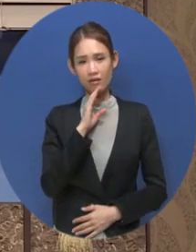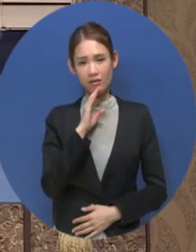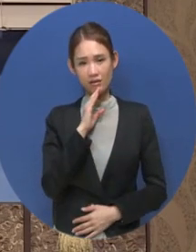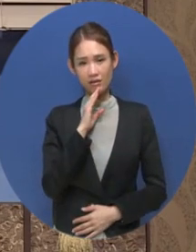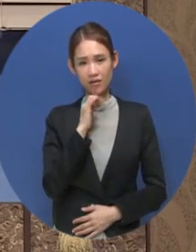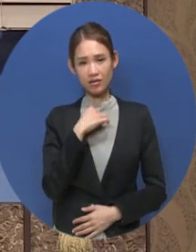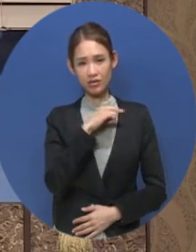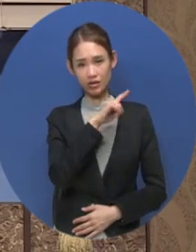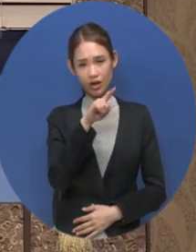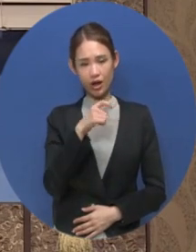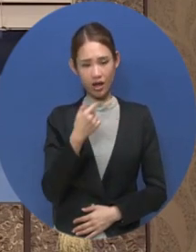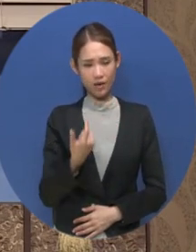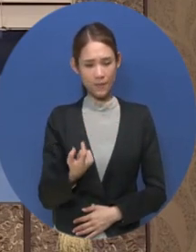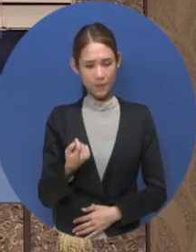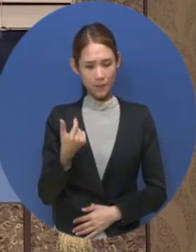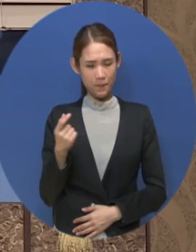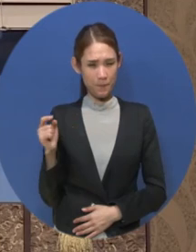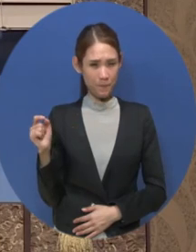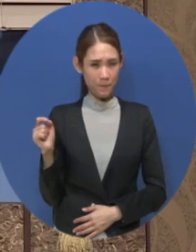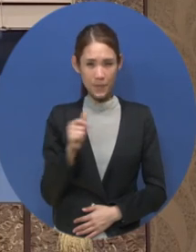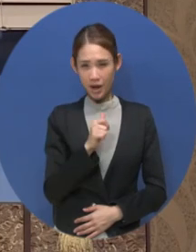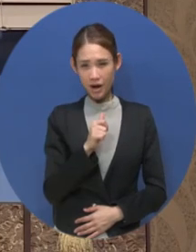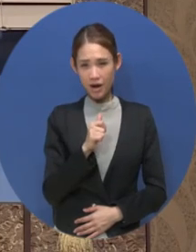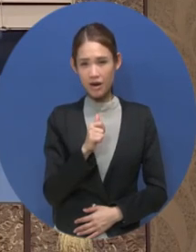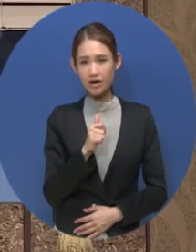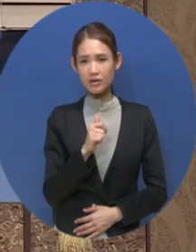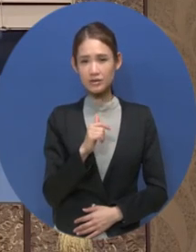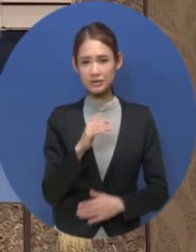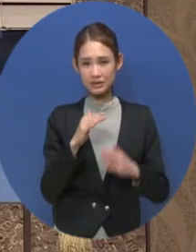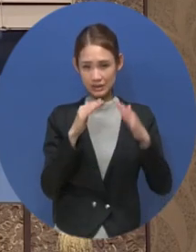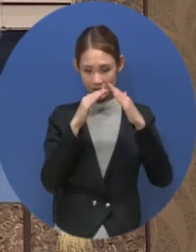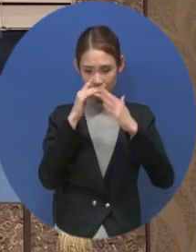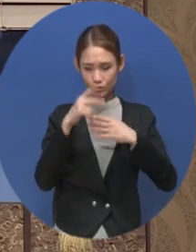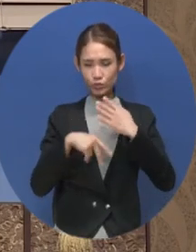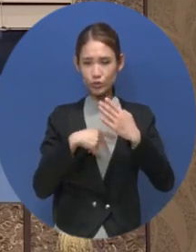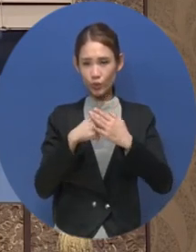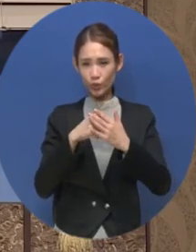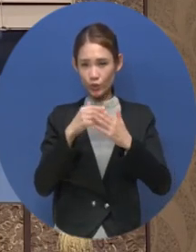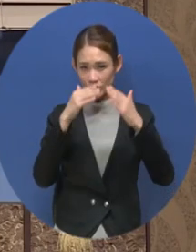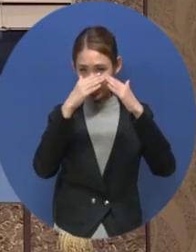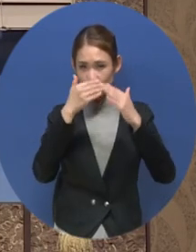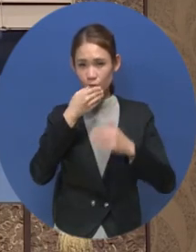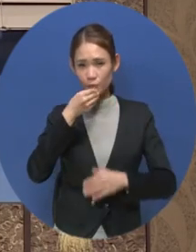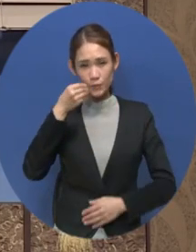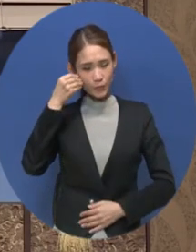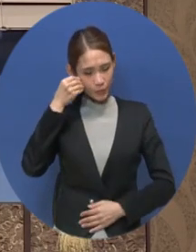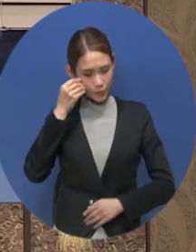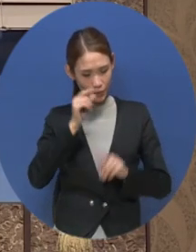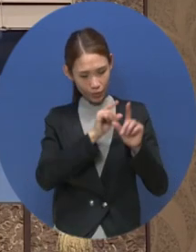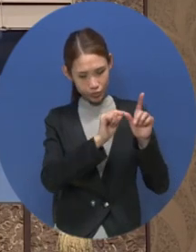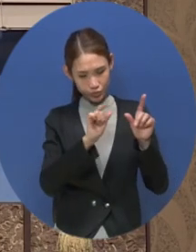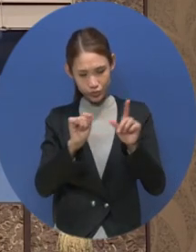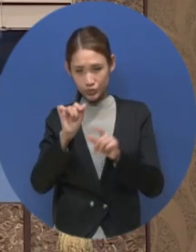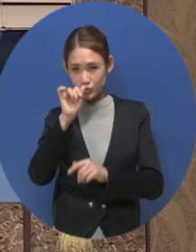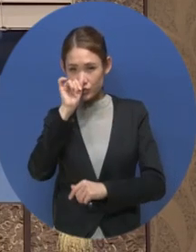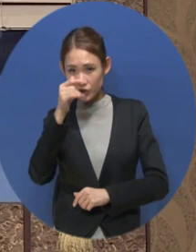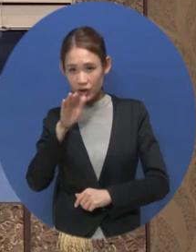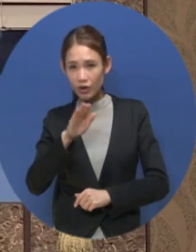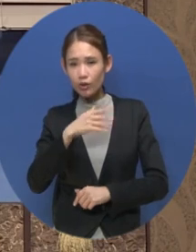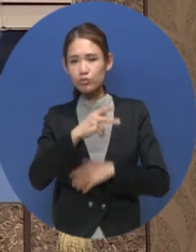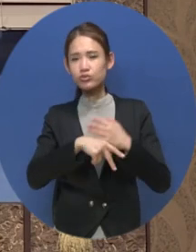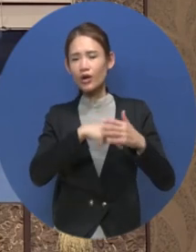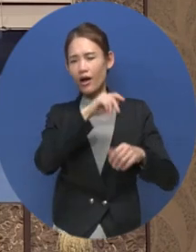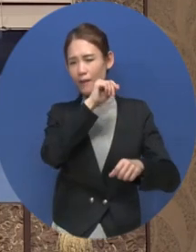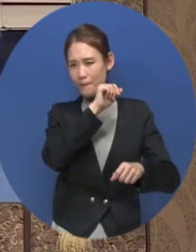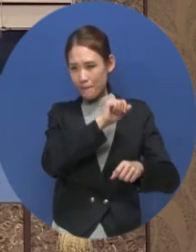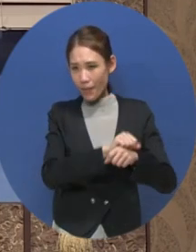저희가 발빠르게 해서 예. 홈콕 프로그램이라든지 집콕 프로그램, 홈트레이닝 뭐 이런 부분들을 했었기 때문에 그렇죠. 워낙에 또 프로그램이 잘 되어